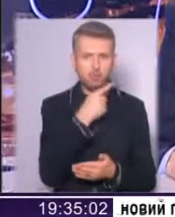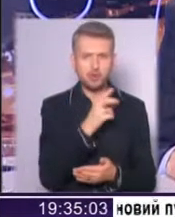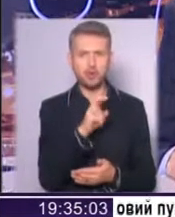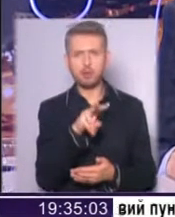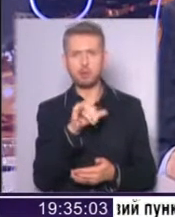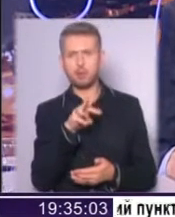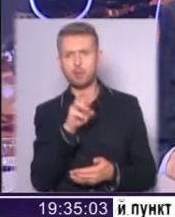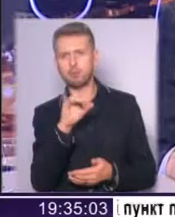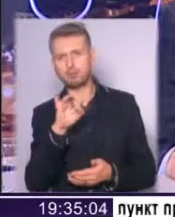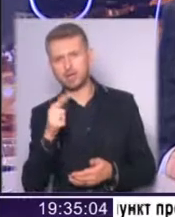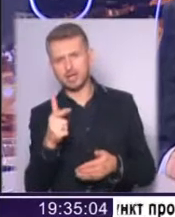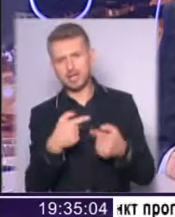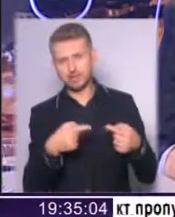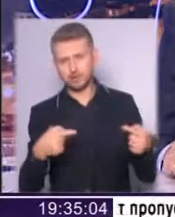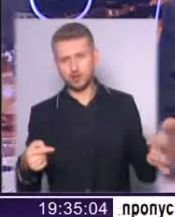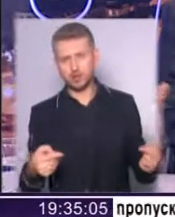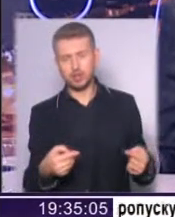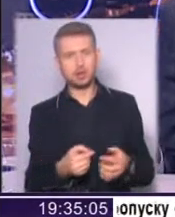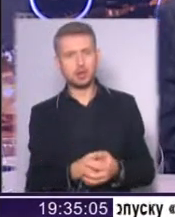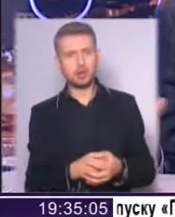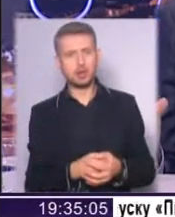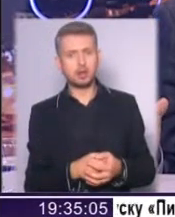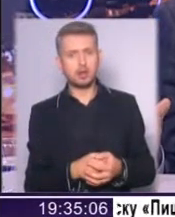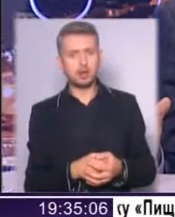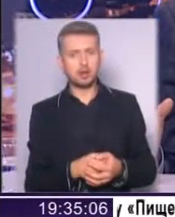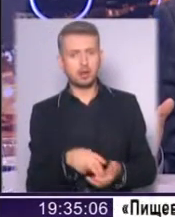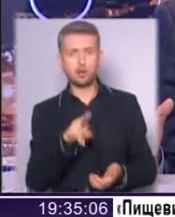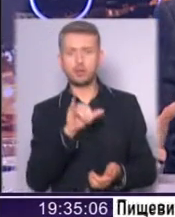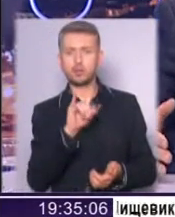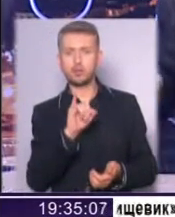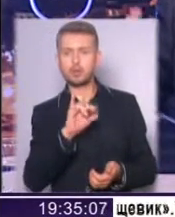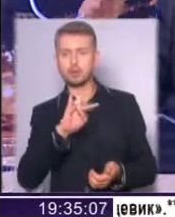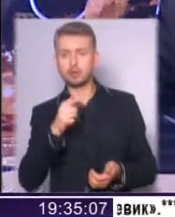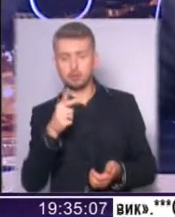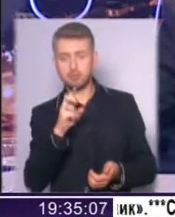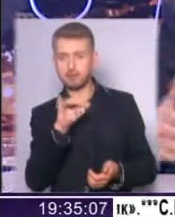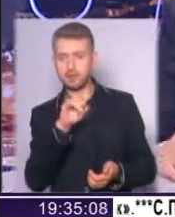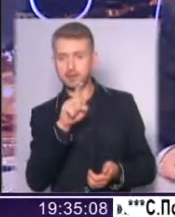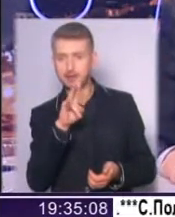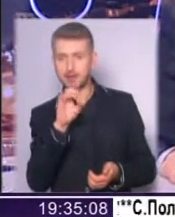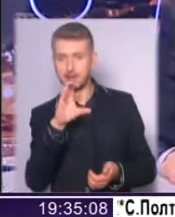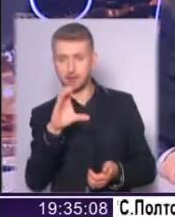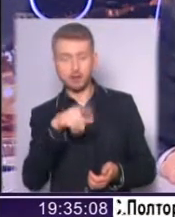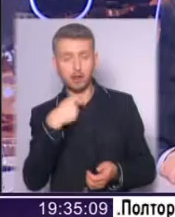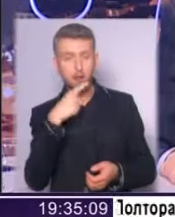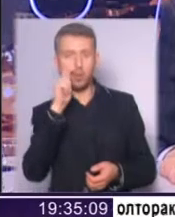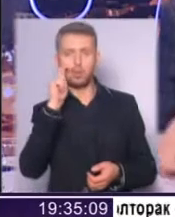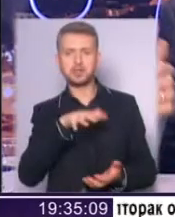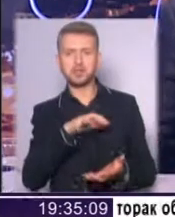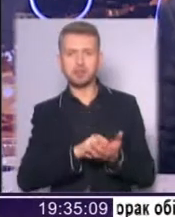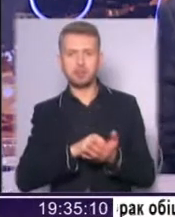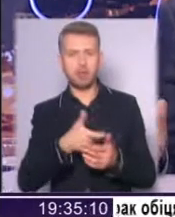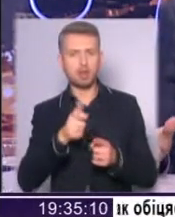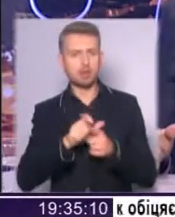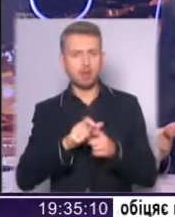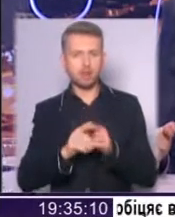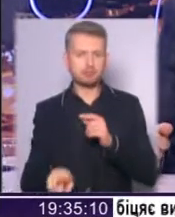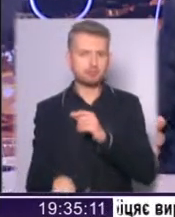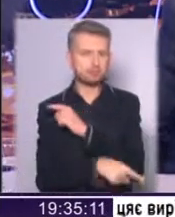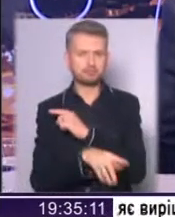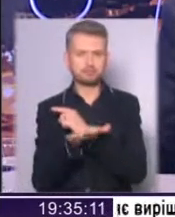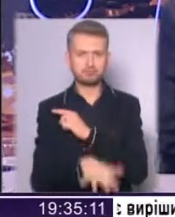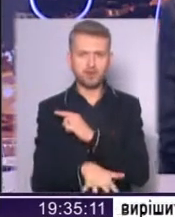людей, з людьми. Тому що люди наші, українці, вони є найбідніші. Ну, це правда. Зараз весь світ говорить про це. Всі офіційні